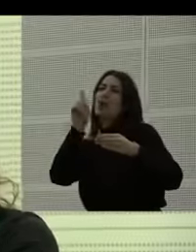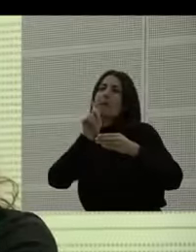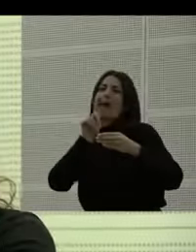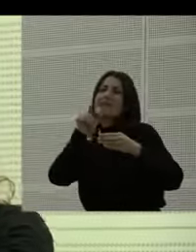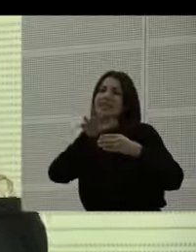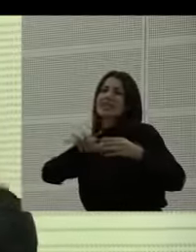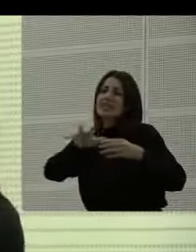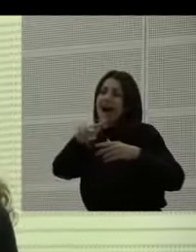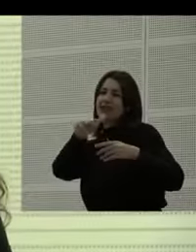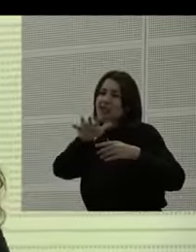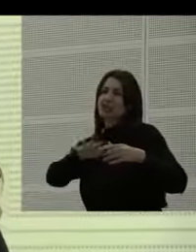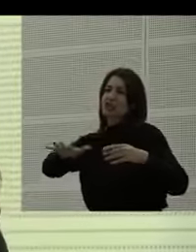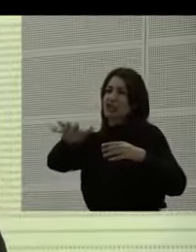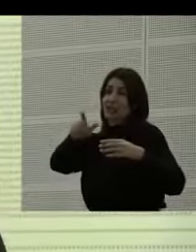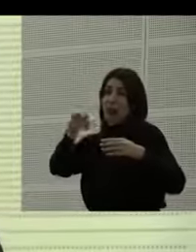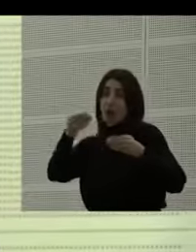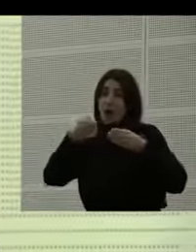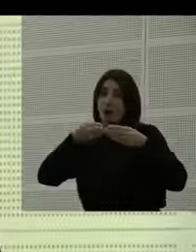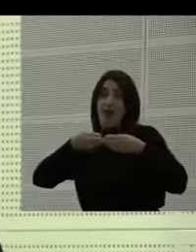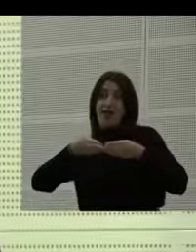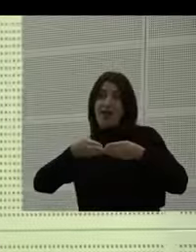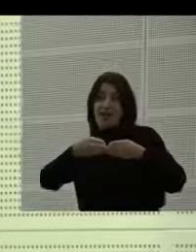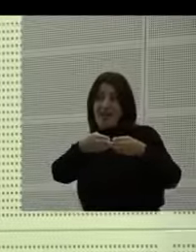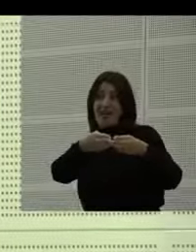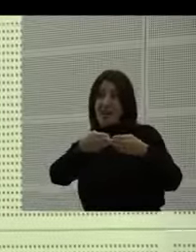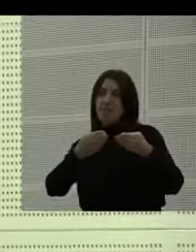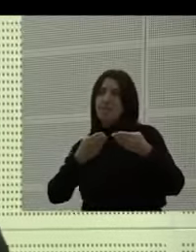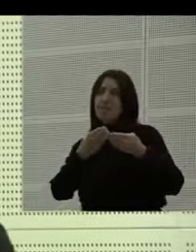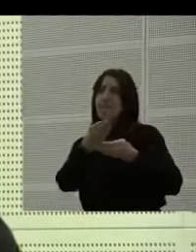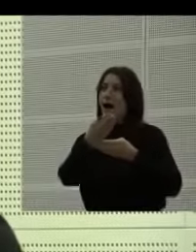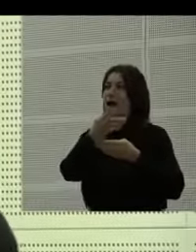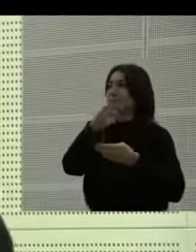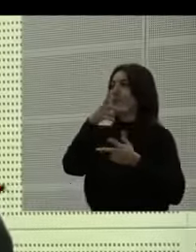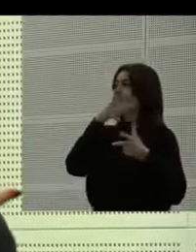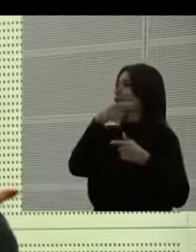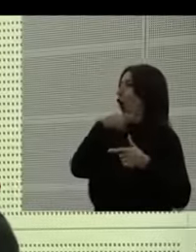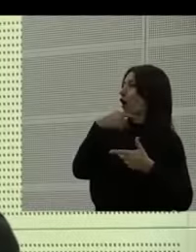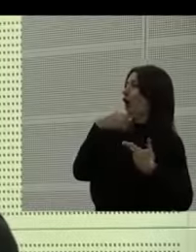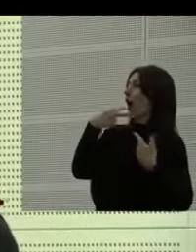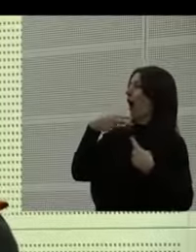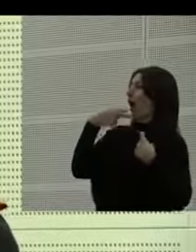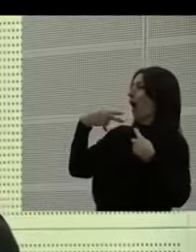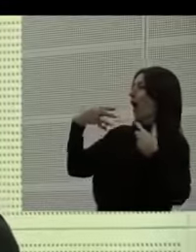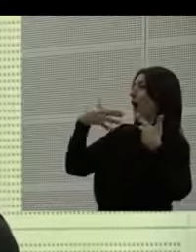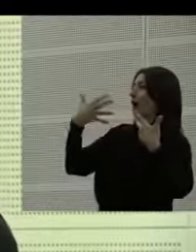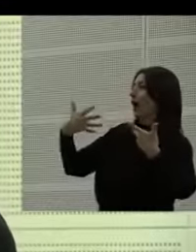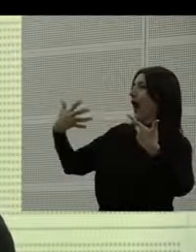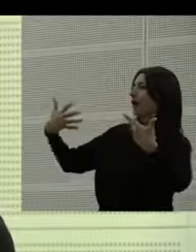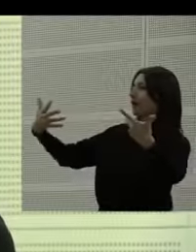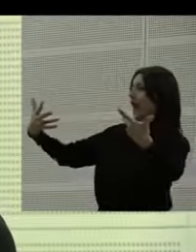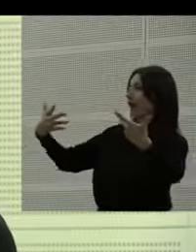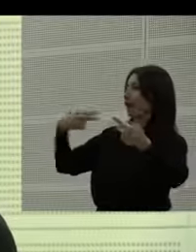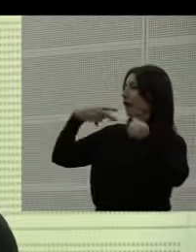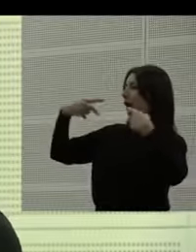lì, in cui passando Omero, queste donne che hanno sempre una voce incantevole, cantano